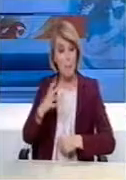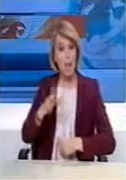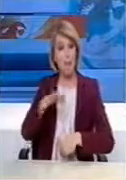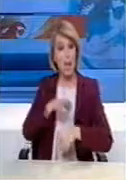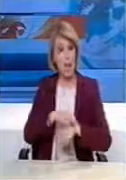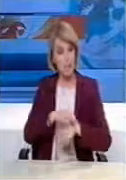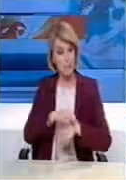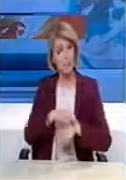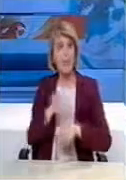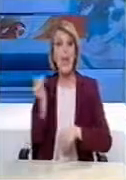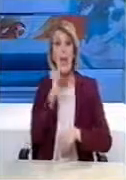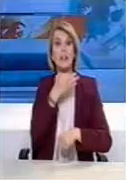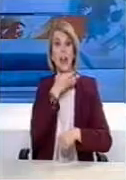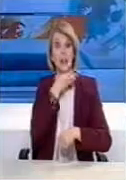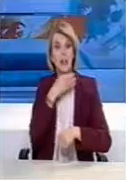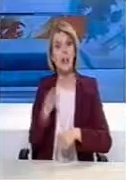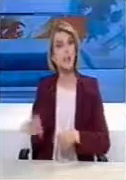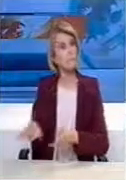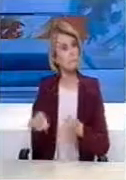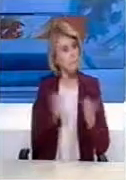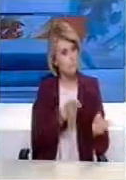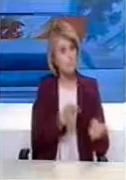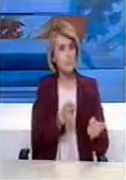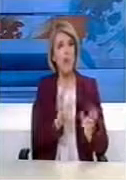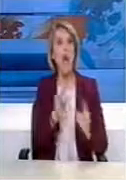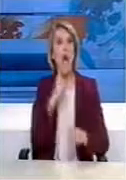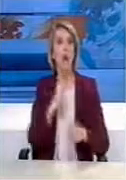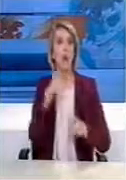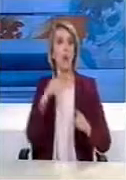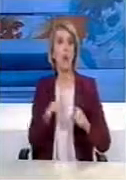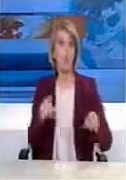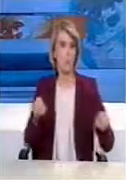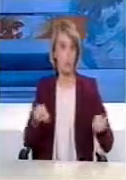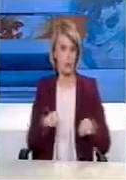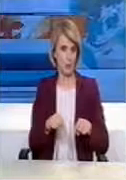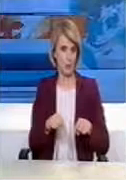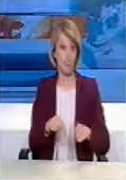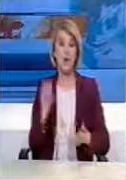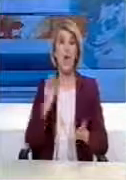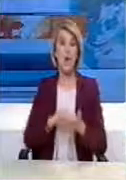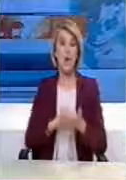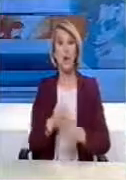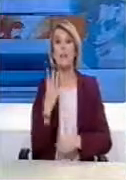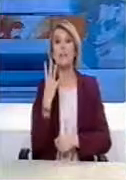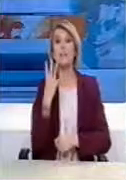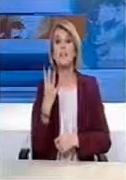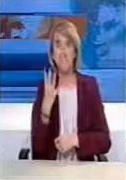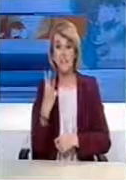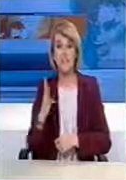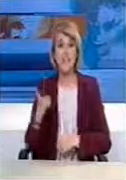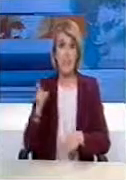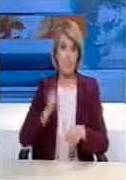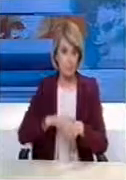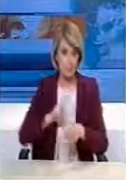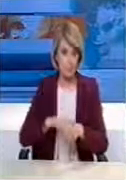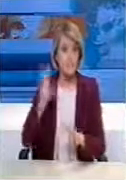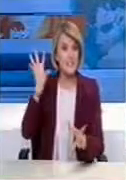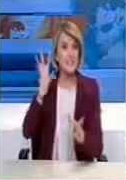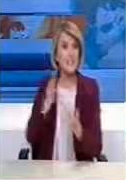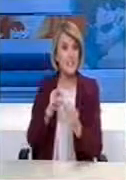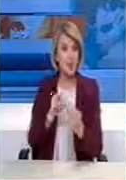από τη ΣΜΕΘ. Τέλος, έχουμε 4 ακόμα καταγεγραμμένους θανάτους και 90 θανάτους συνολικά στη χώρα.